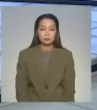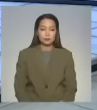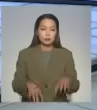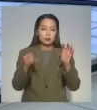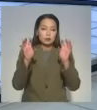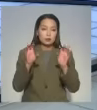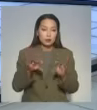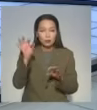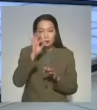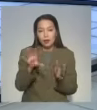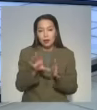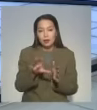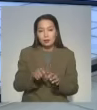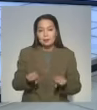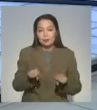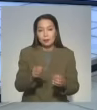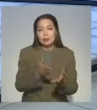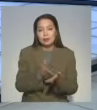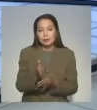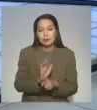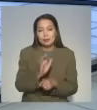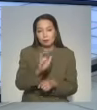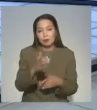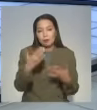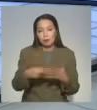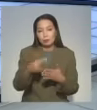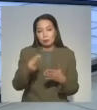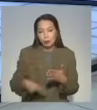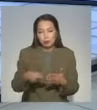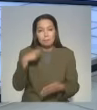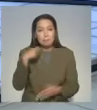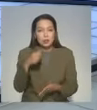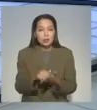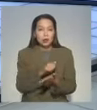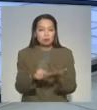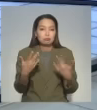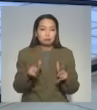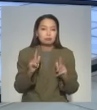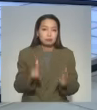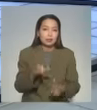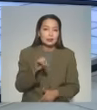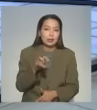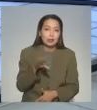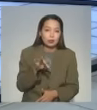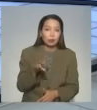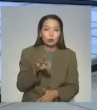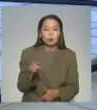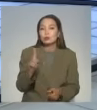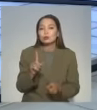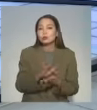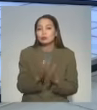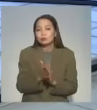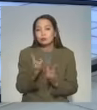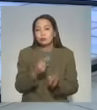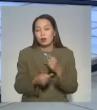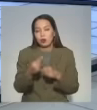Тем временем закон об электросамокатах направили на подпись президенту. Документ одобрили сенаторы, но с оговоркой, что вернутся к нему через полгода. Говорят,